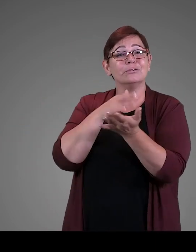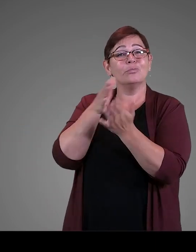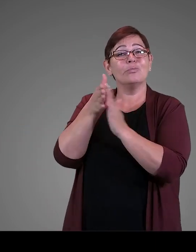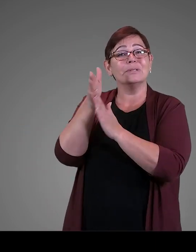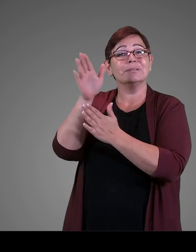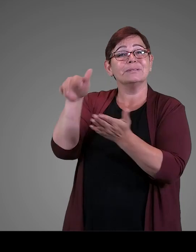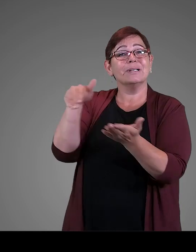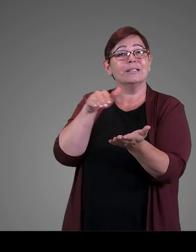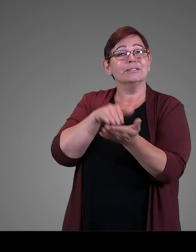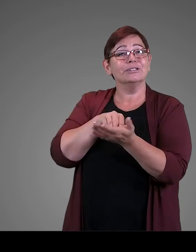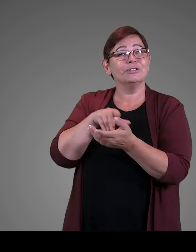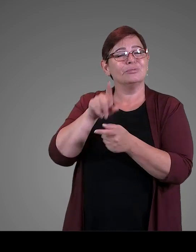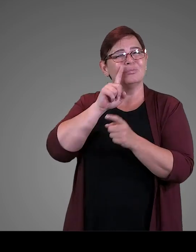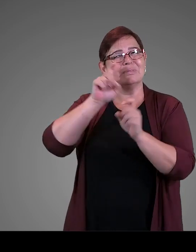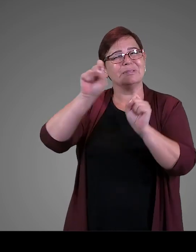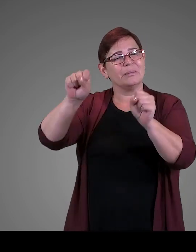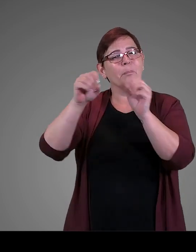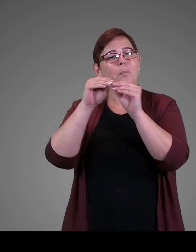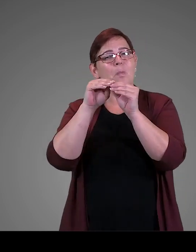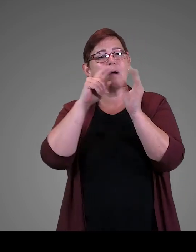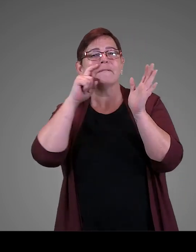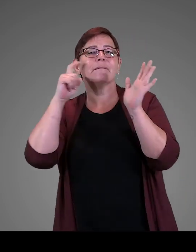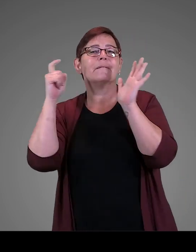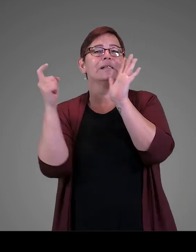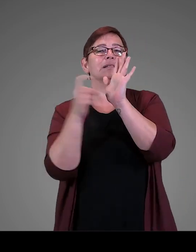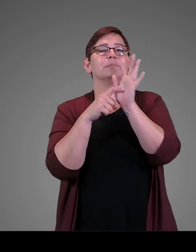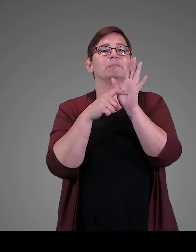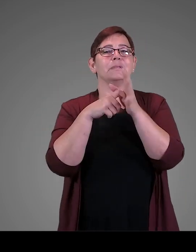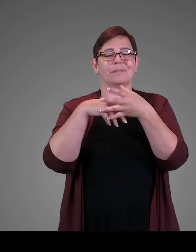Puis je pense qu'il y a quelque chose qui...